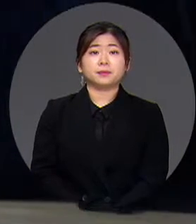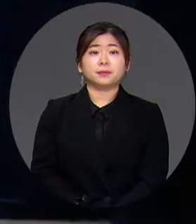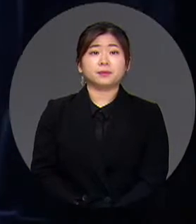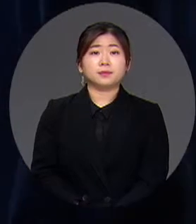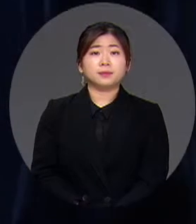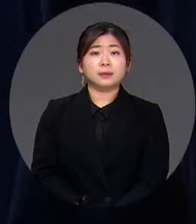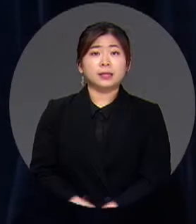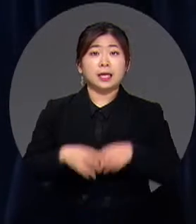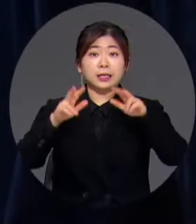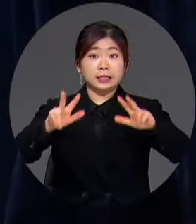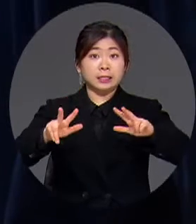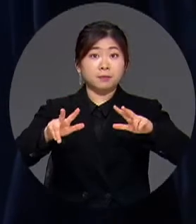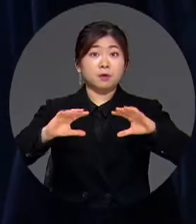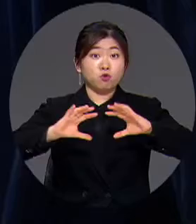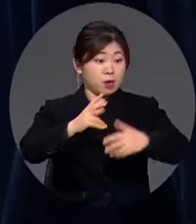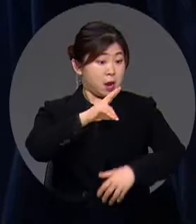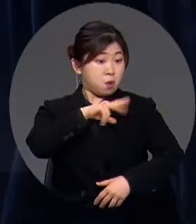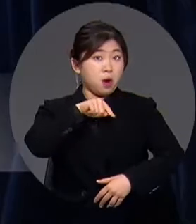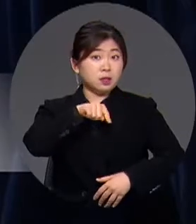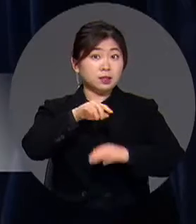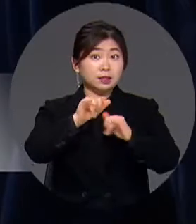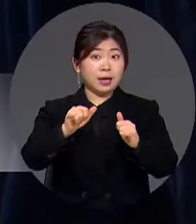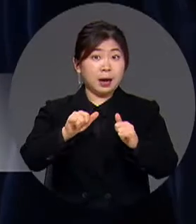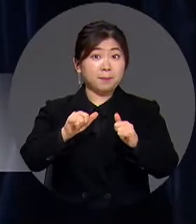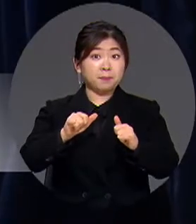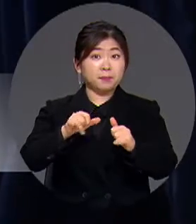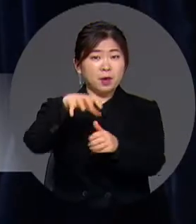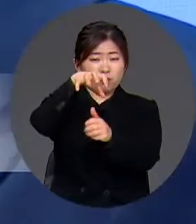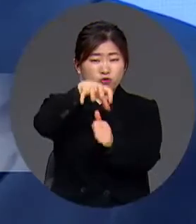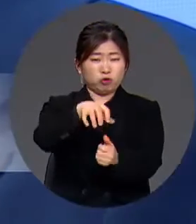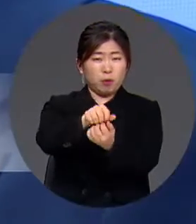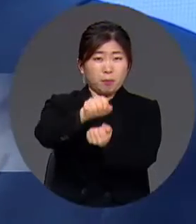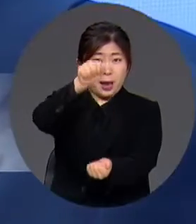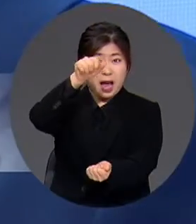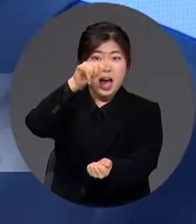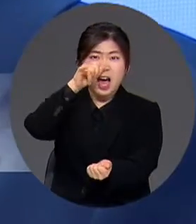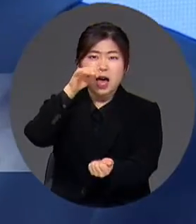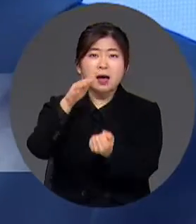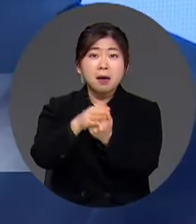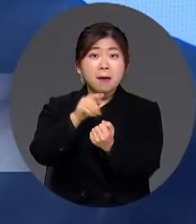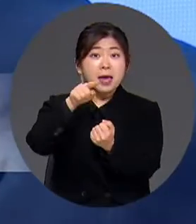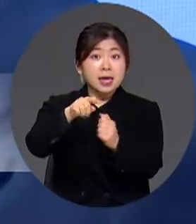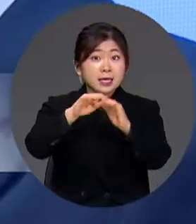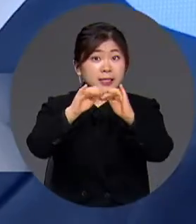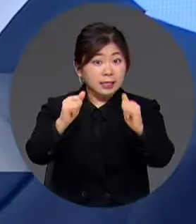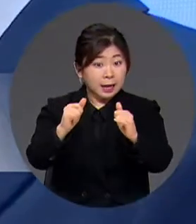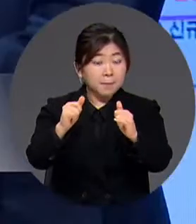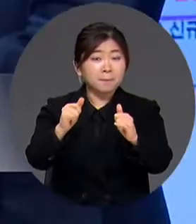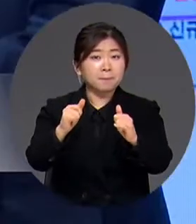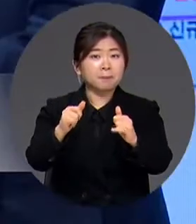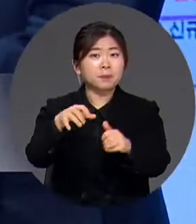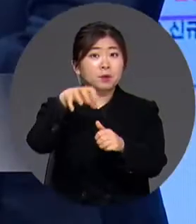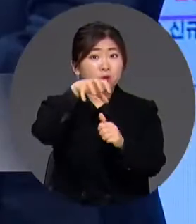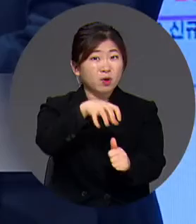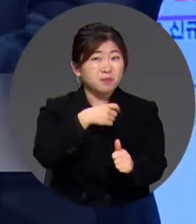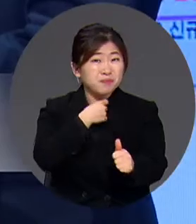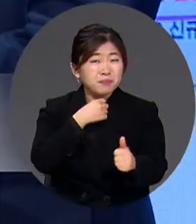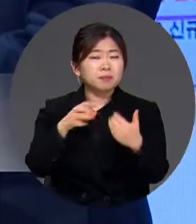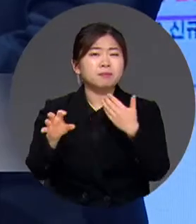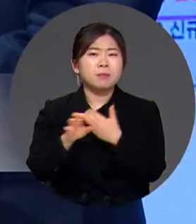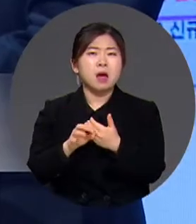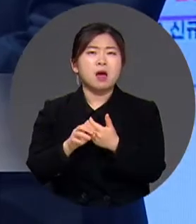현직 의원에 대해 구속 영장을 청구한 건데 헌법상 국회의원은 회기 중 국회동의 없이 체포되거나